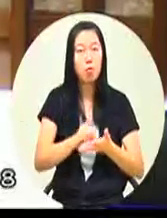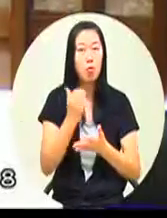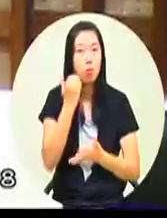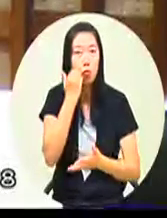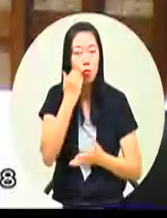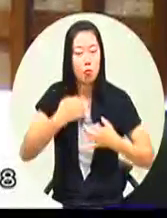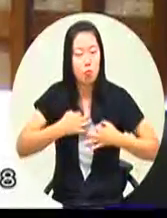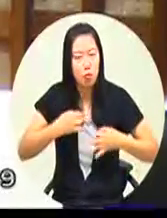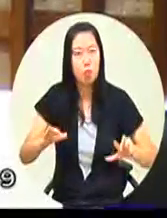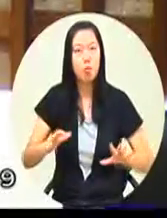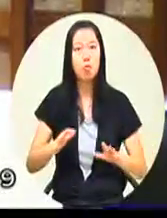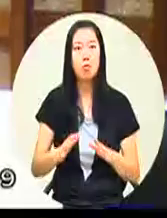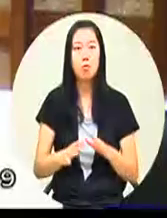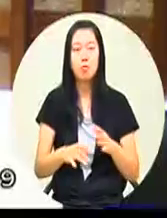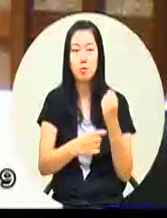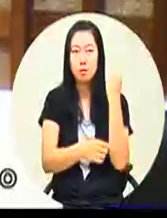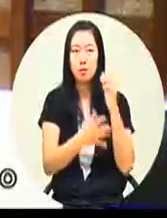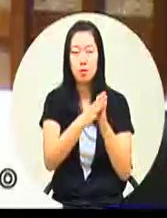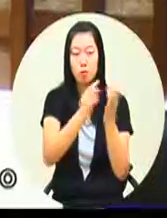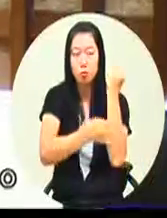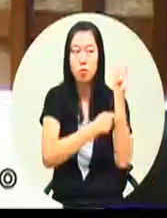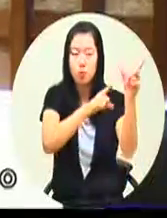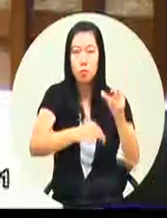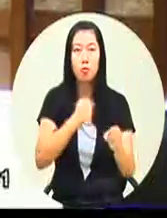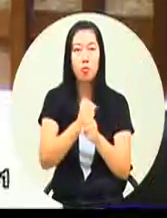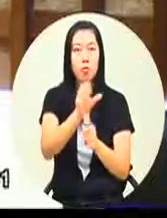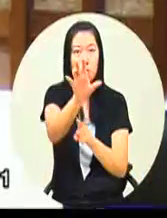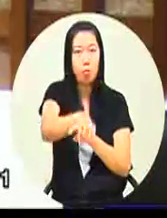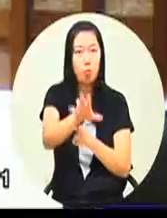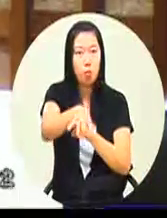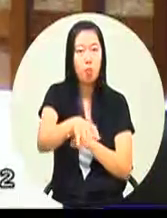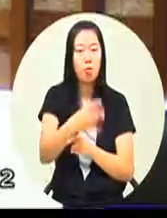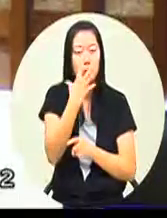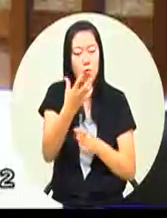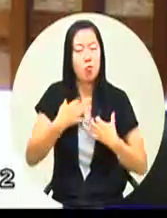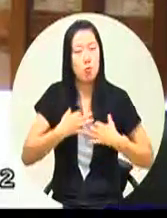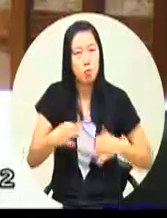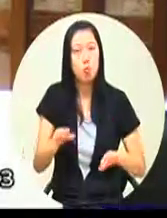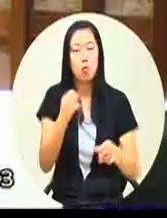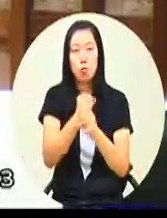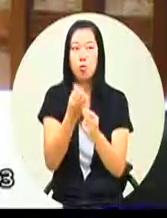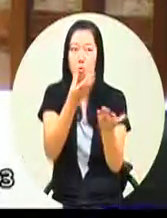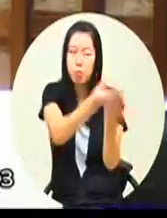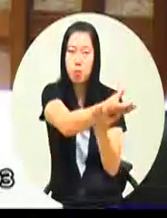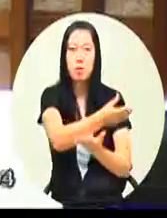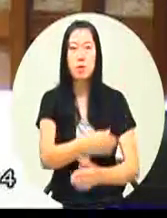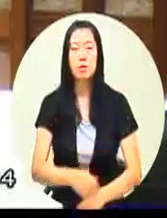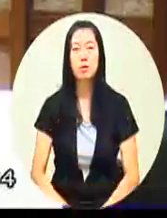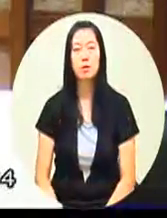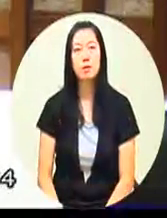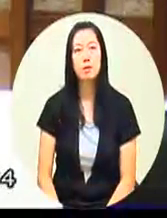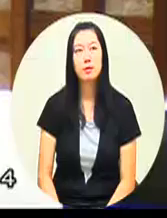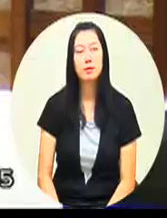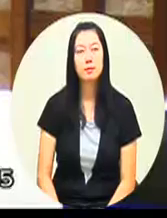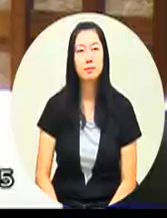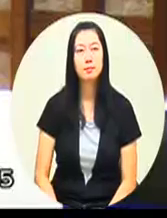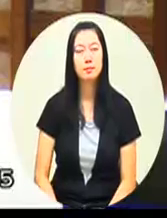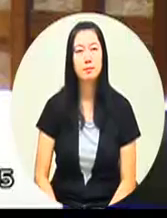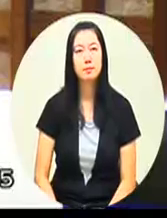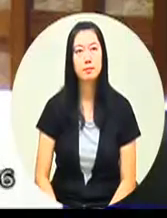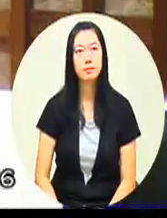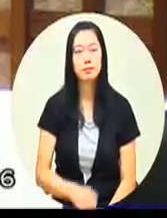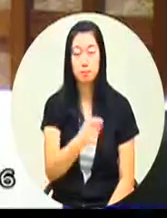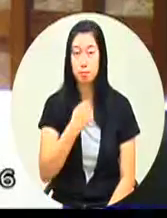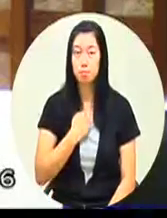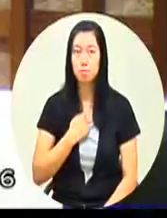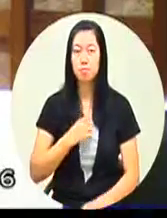的价格啊来做农损，迄个灾损的这个赔偿吼，这个我给你做一个来，你先回答一下啦。这个你真